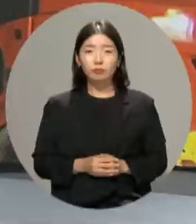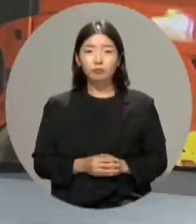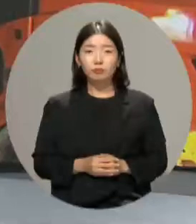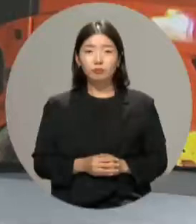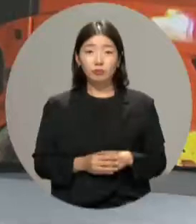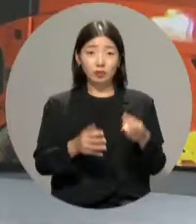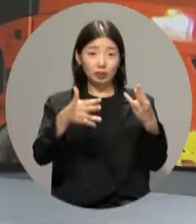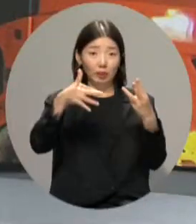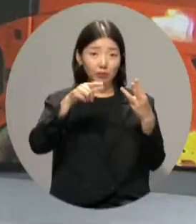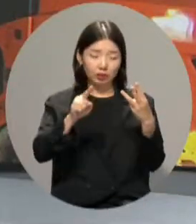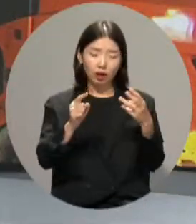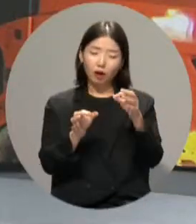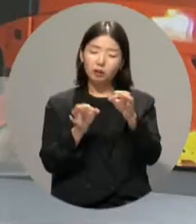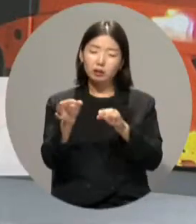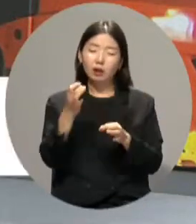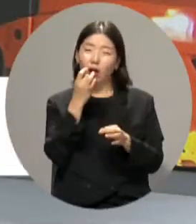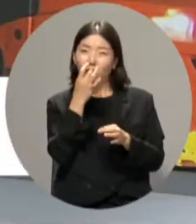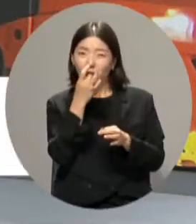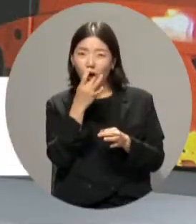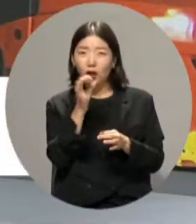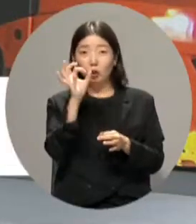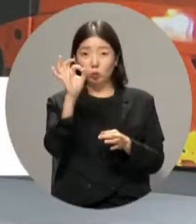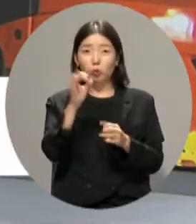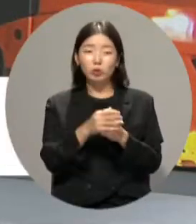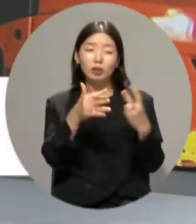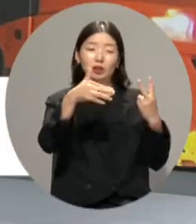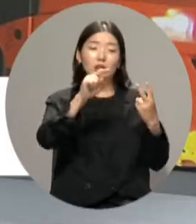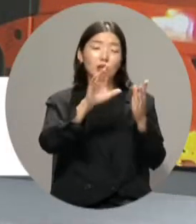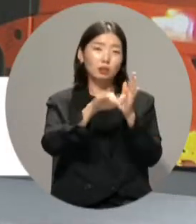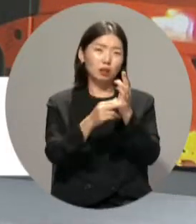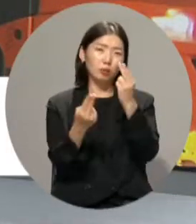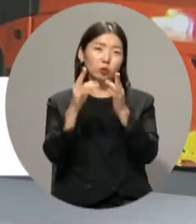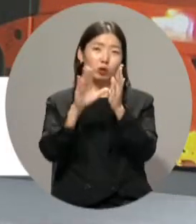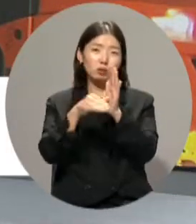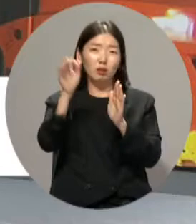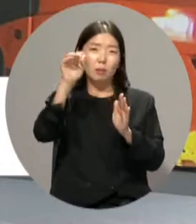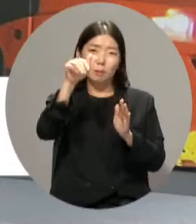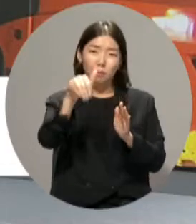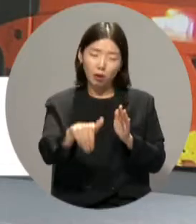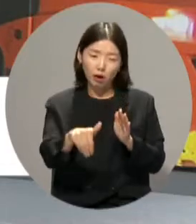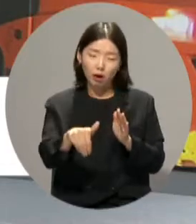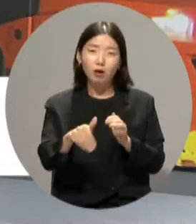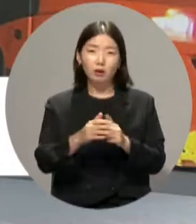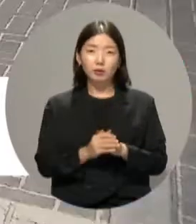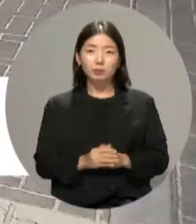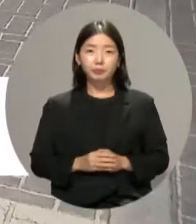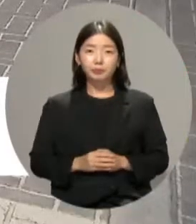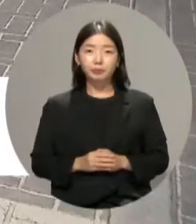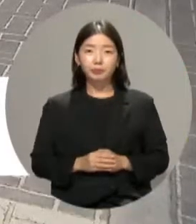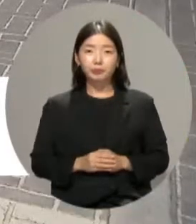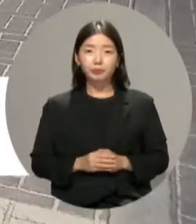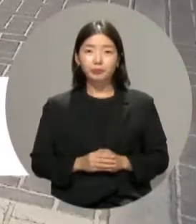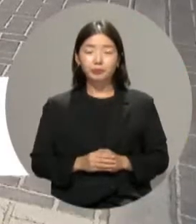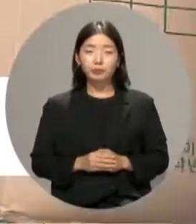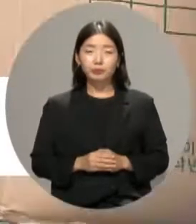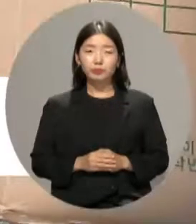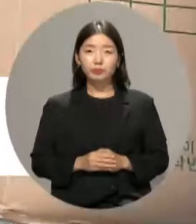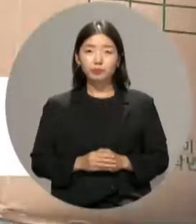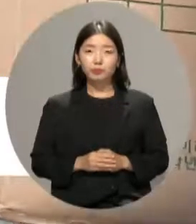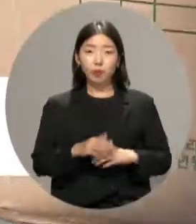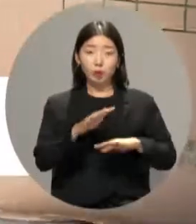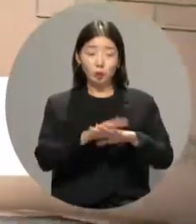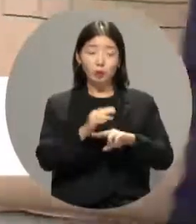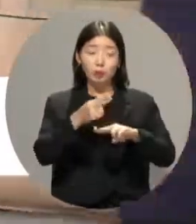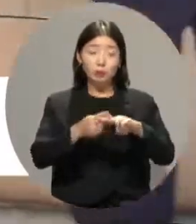3차시 장경리 곡의 납 채 가격이 2차 때보다 하락해 살까 팔아 악세 가 반영된 것으로 보입니다